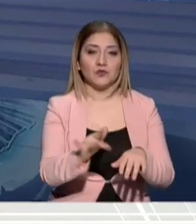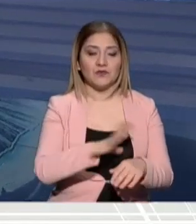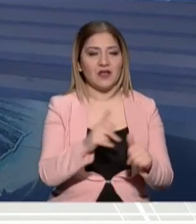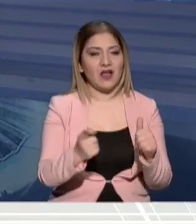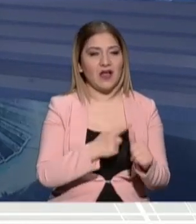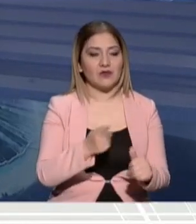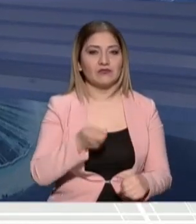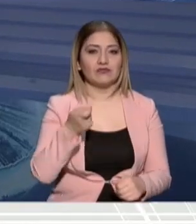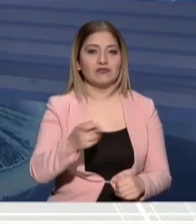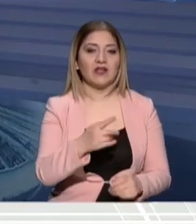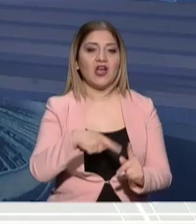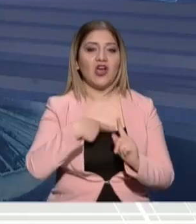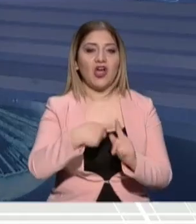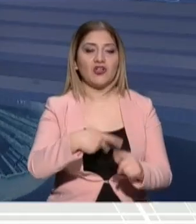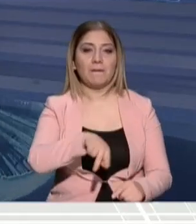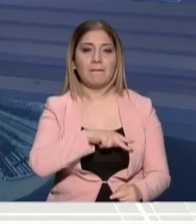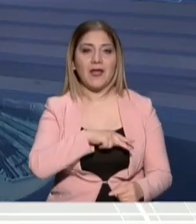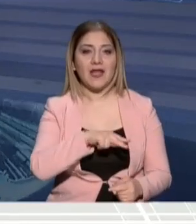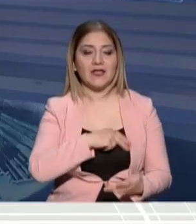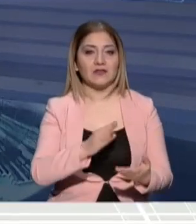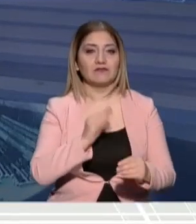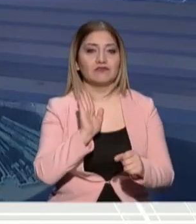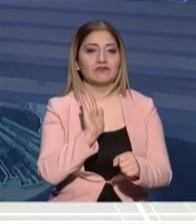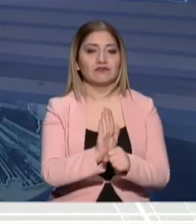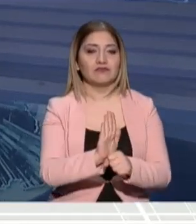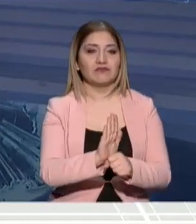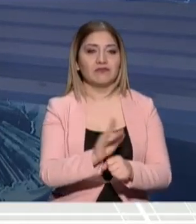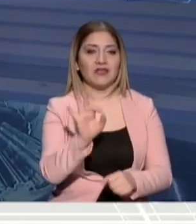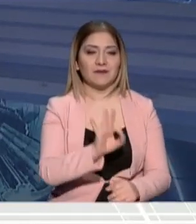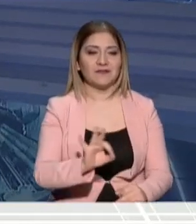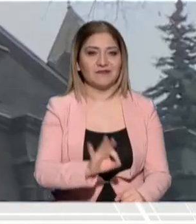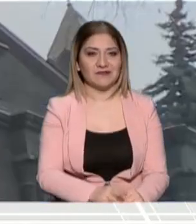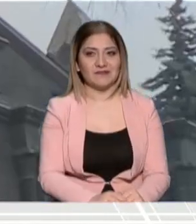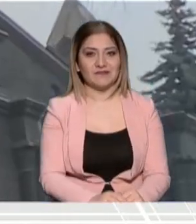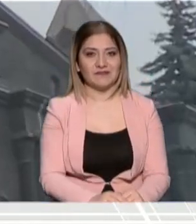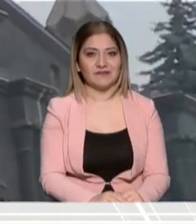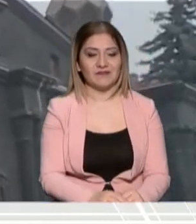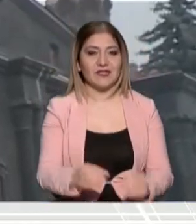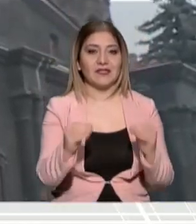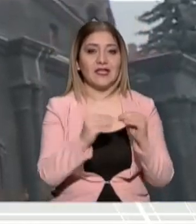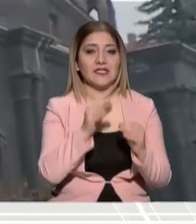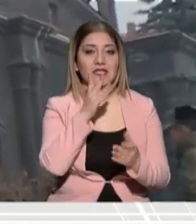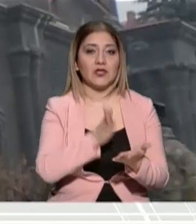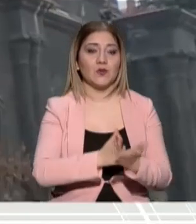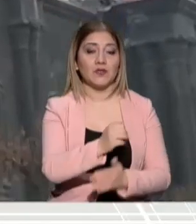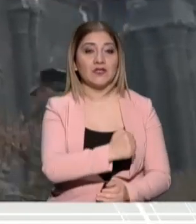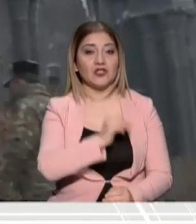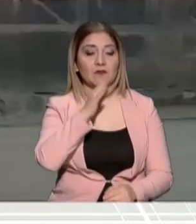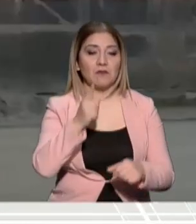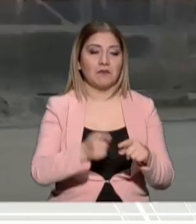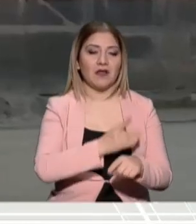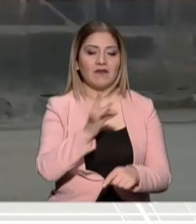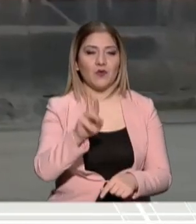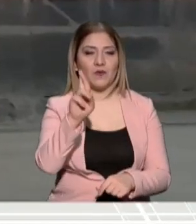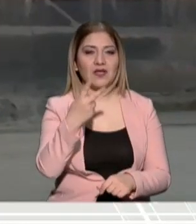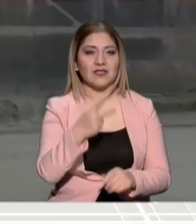անունը ներկայացրել են մարտական խաչ առաջին աստիճանի շքանշանով պարգևատրել ու համարը։ Տասնամյա ծառայության ընթացքում առաջին